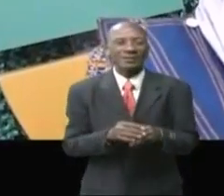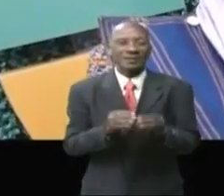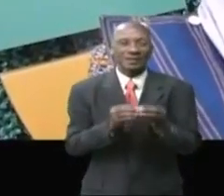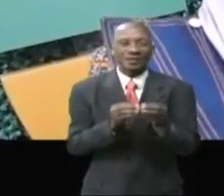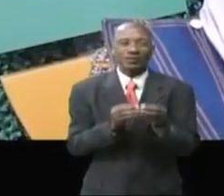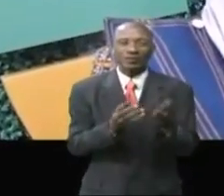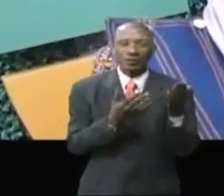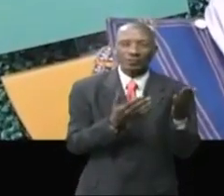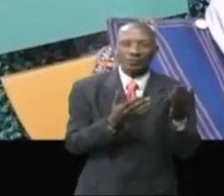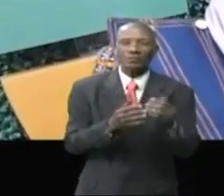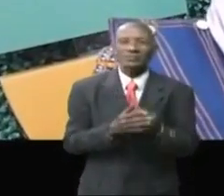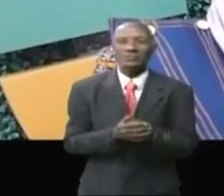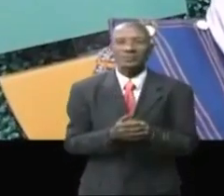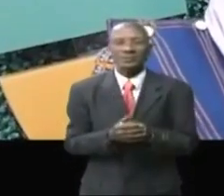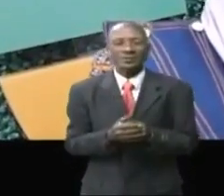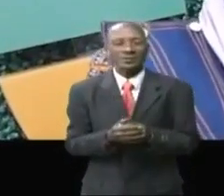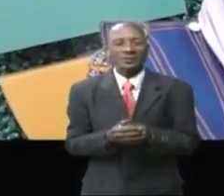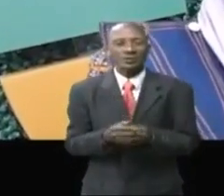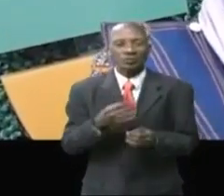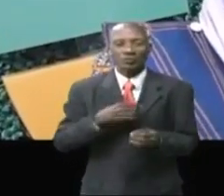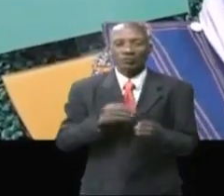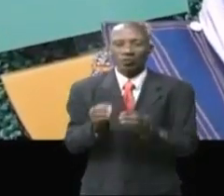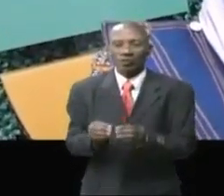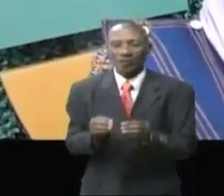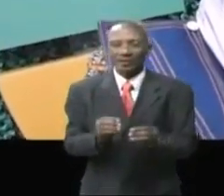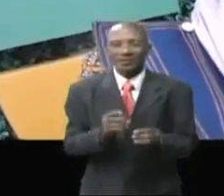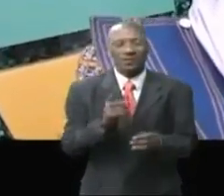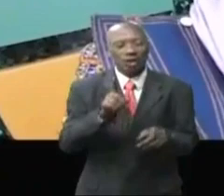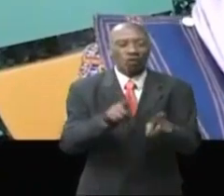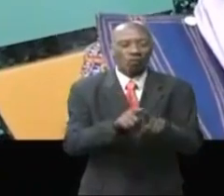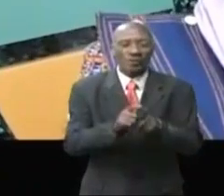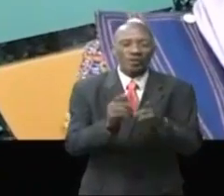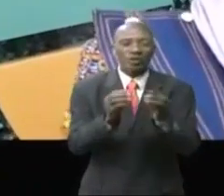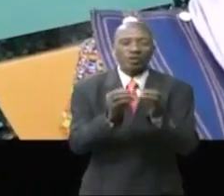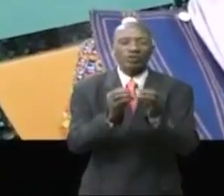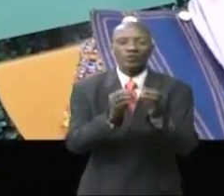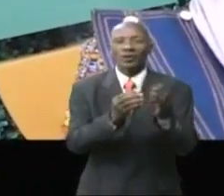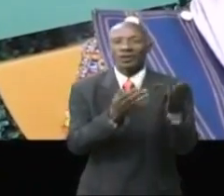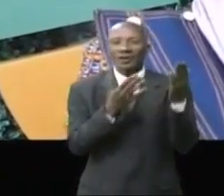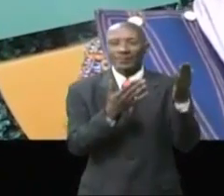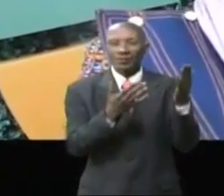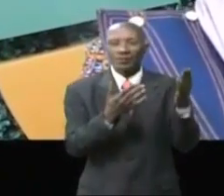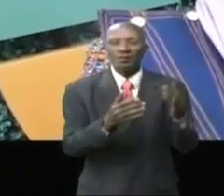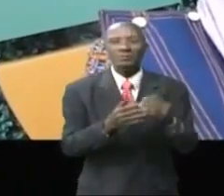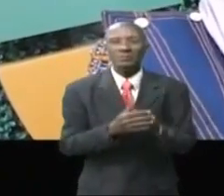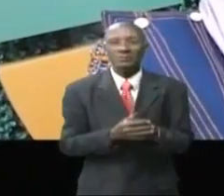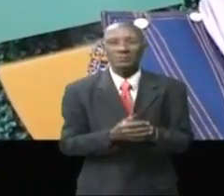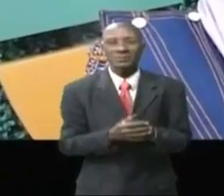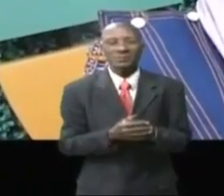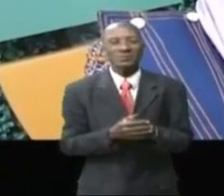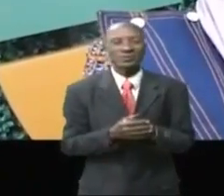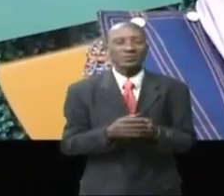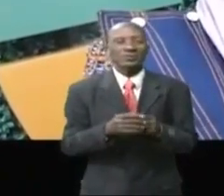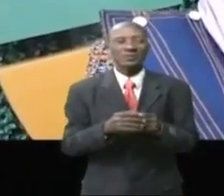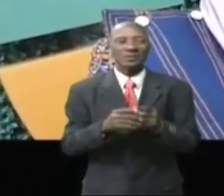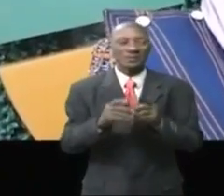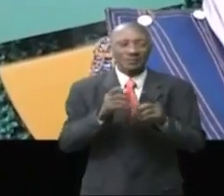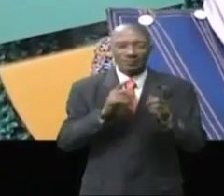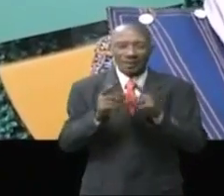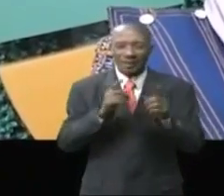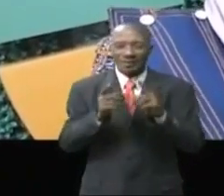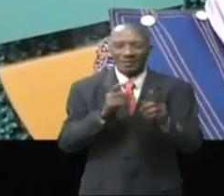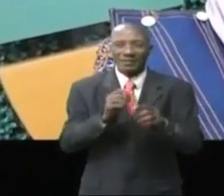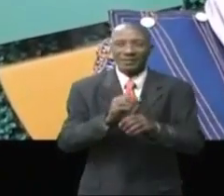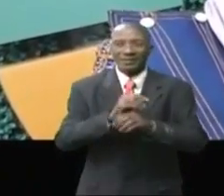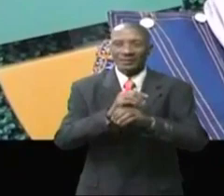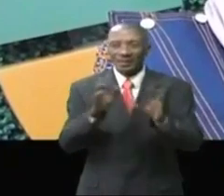seulement à pouvoir élaborer notre premier rapport volontaire national sur les ODD. Et